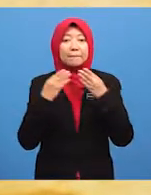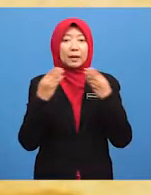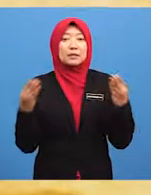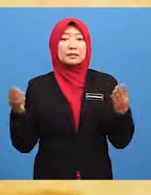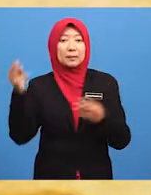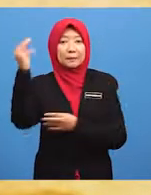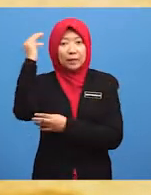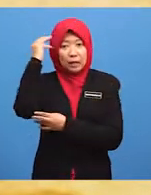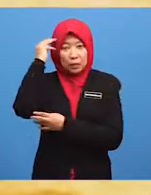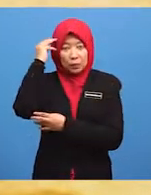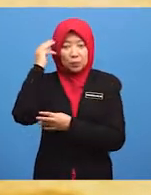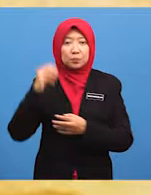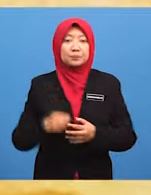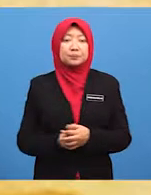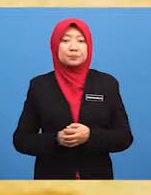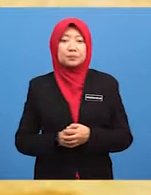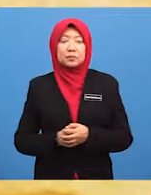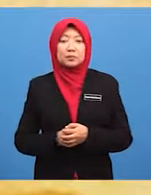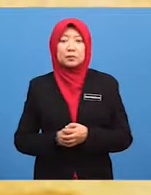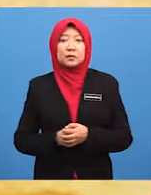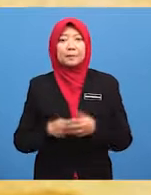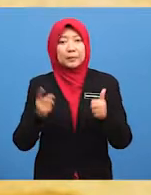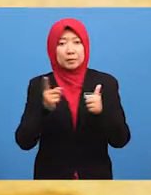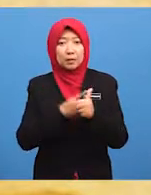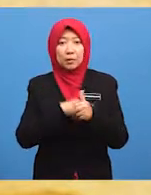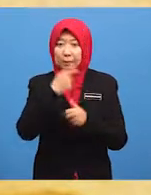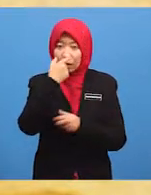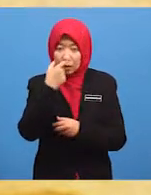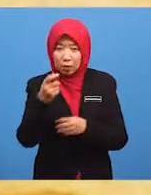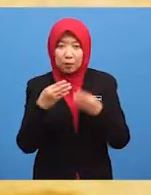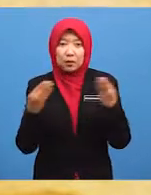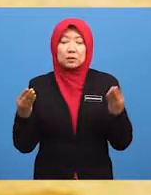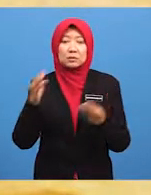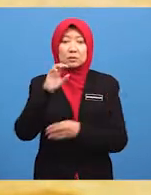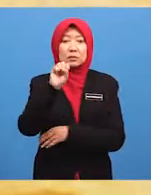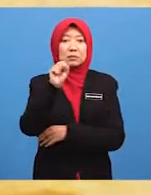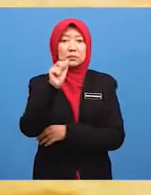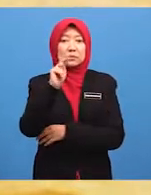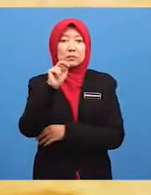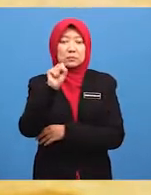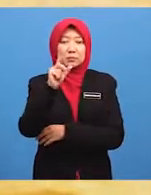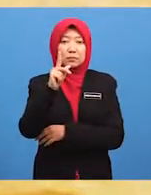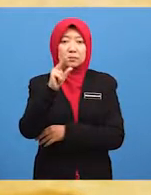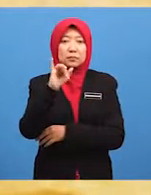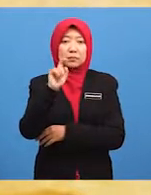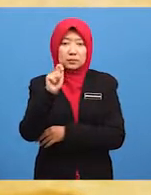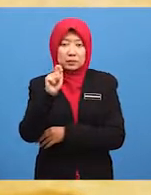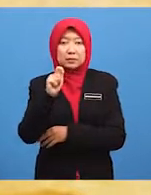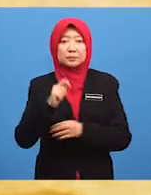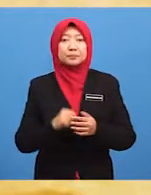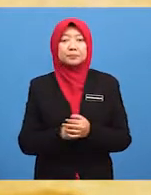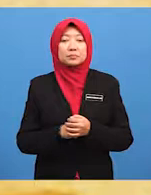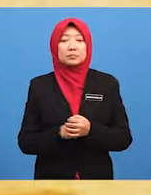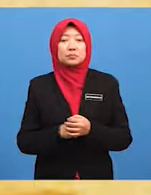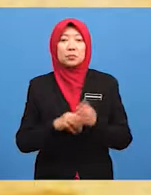Melayu. Yang pertama, pengaruh bahasa Sanskrit. Bakti disebut bakti.